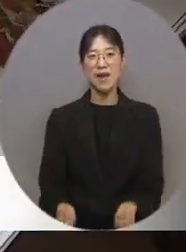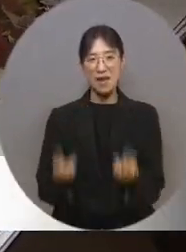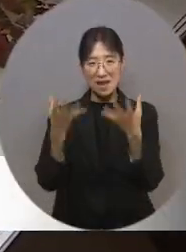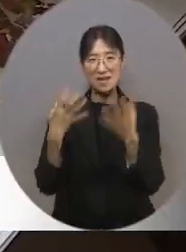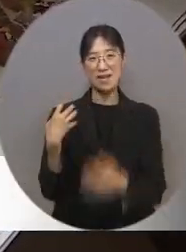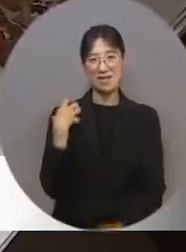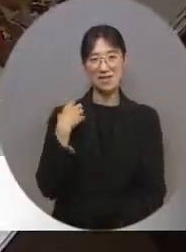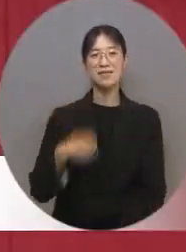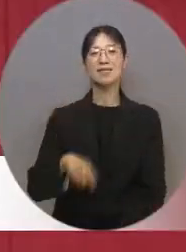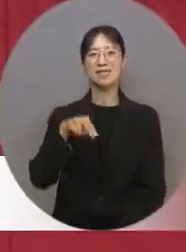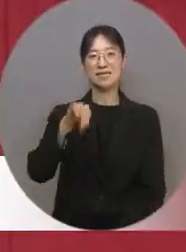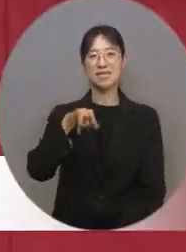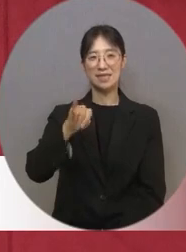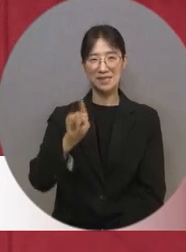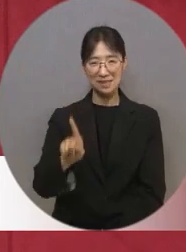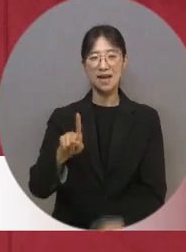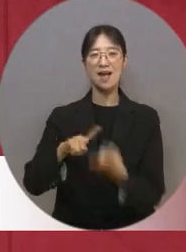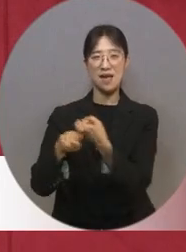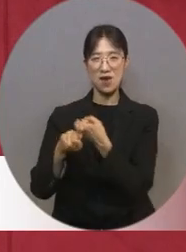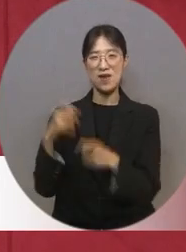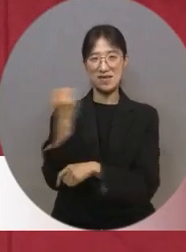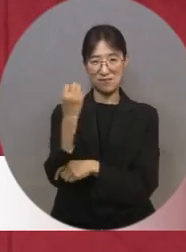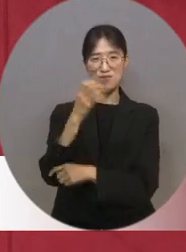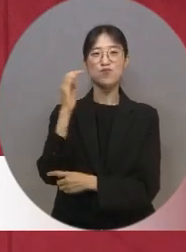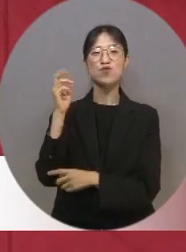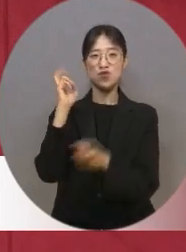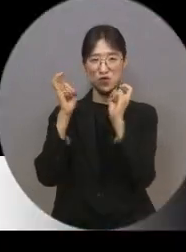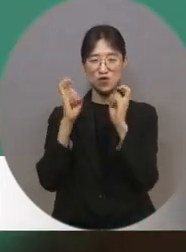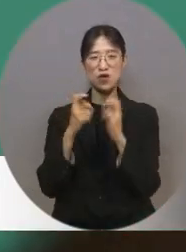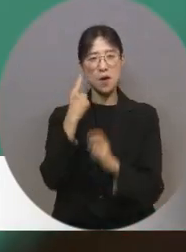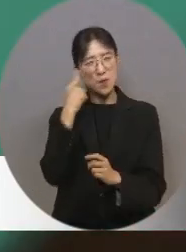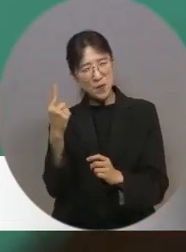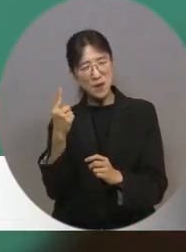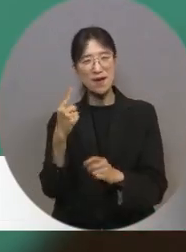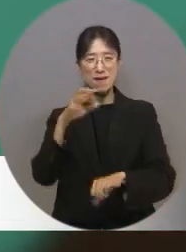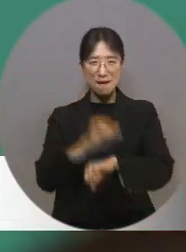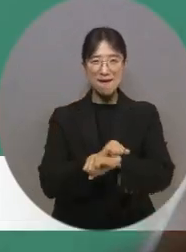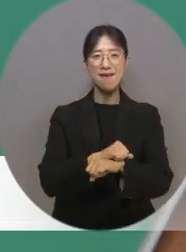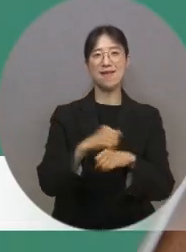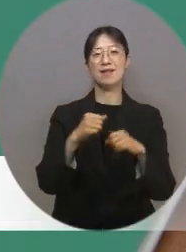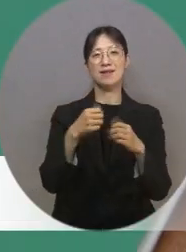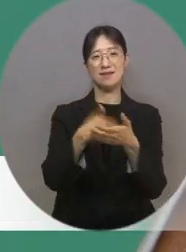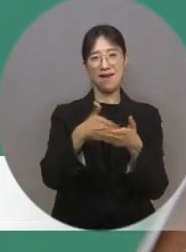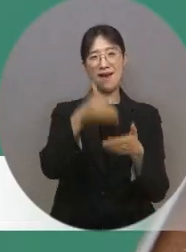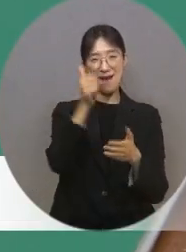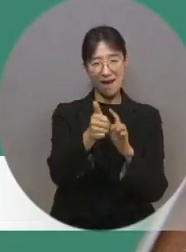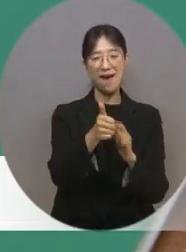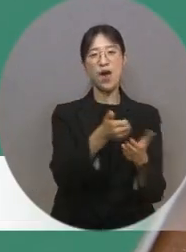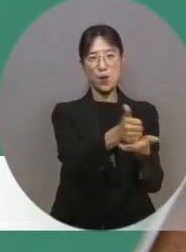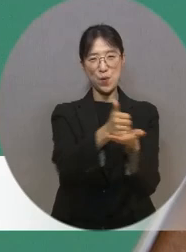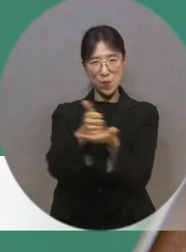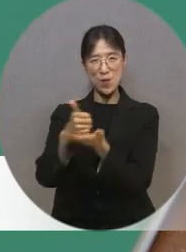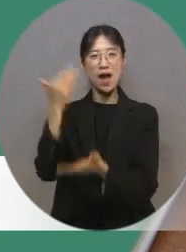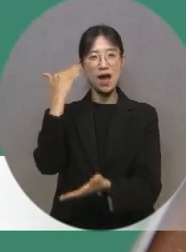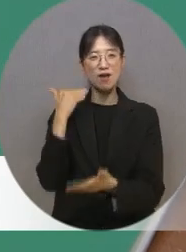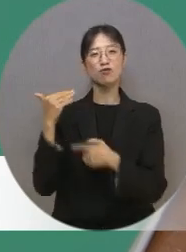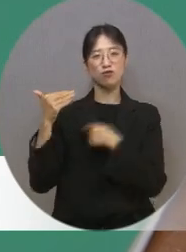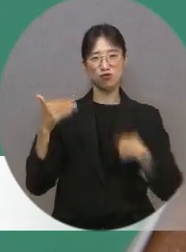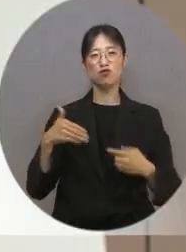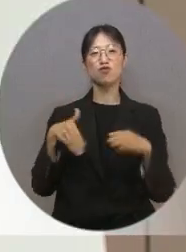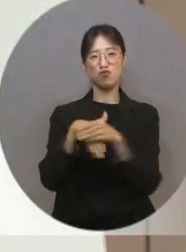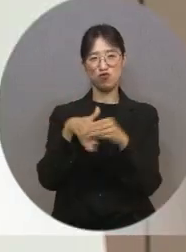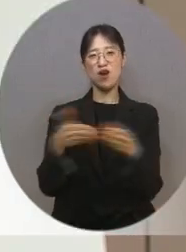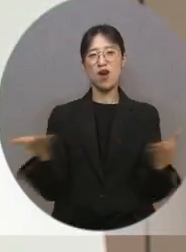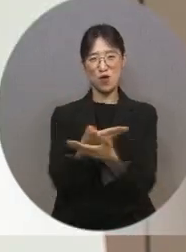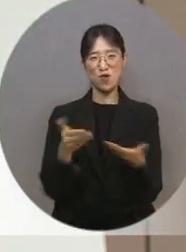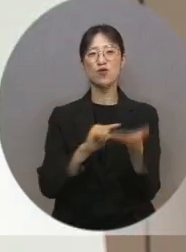측 시사연합신문사는 독창적인 작가들을 초청하여 국제문화예술을 통한 한중 문화 교류를 선보였습니다.